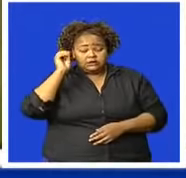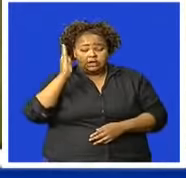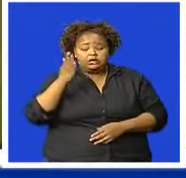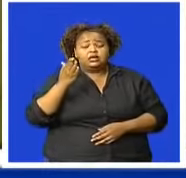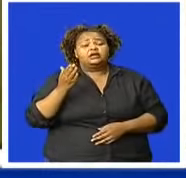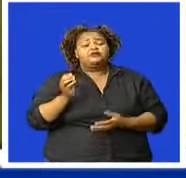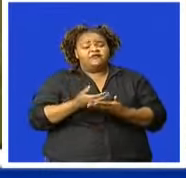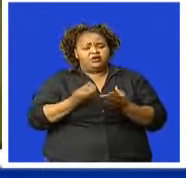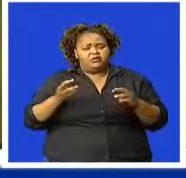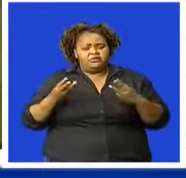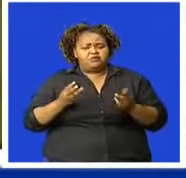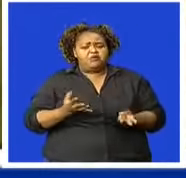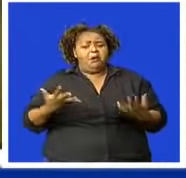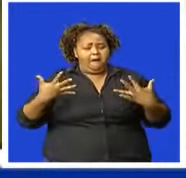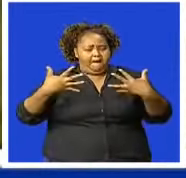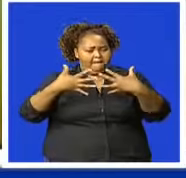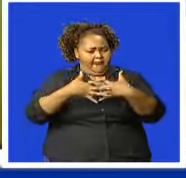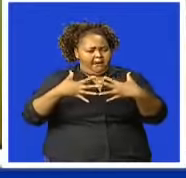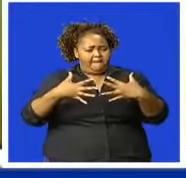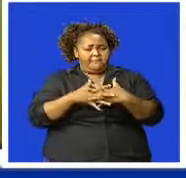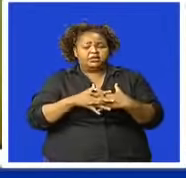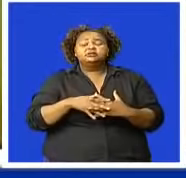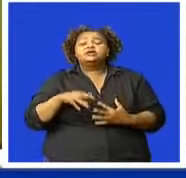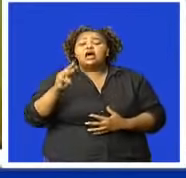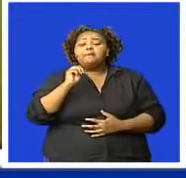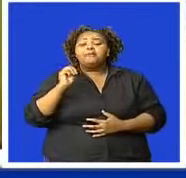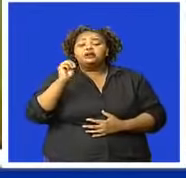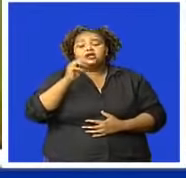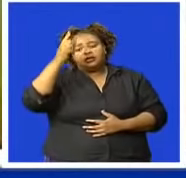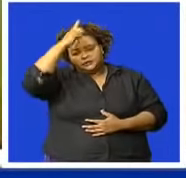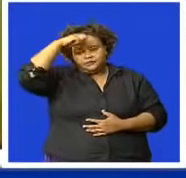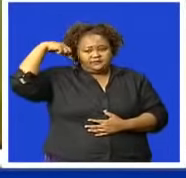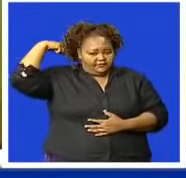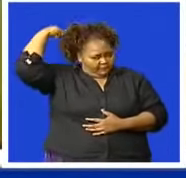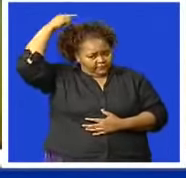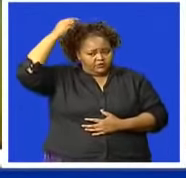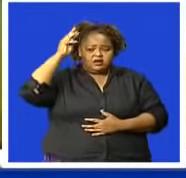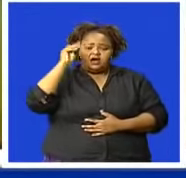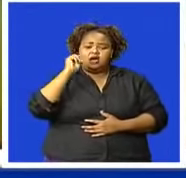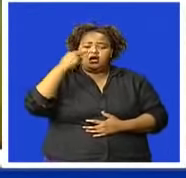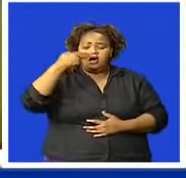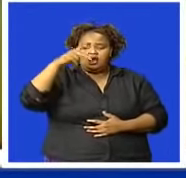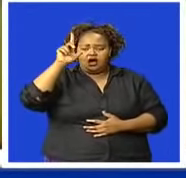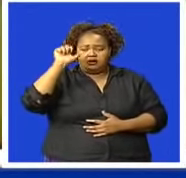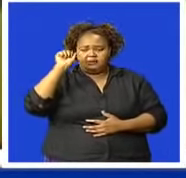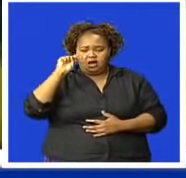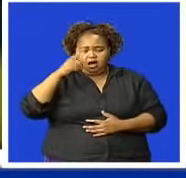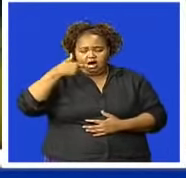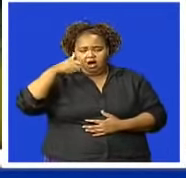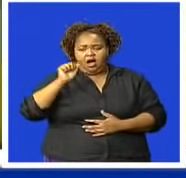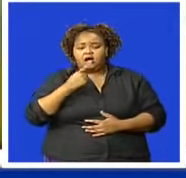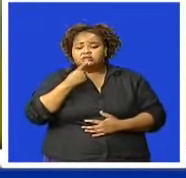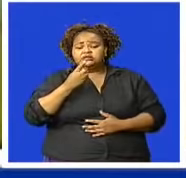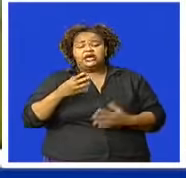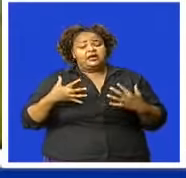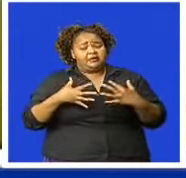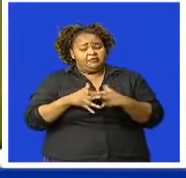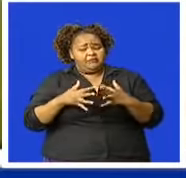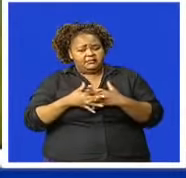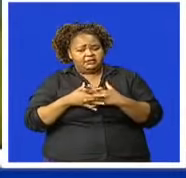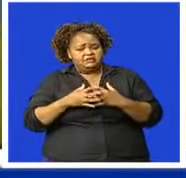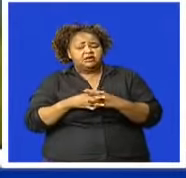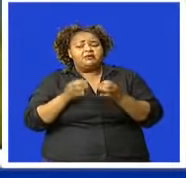ngalendzaba ngemsombuluko. Induna yasesigangeni iphazamisa Mhlanga ithi lo mhlangano bewuwe kuwatisa